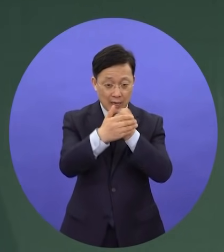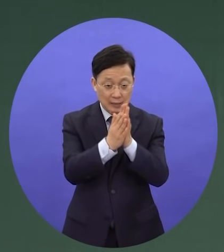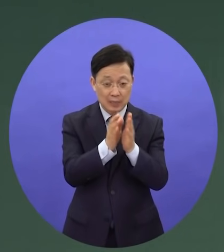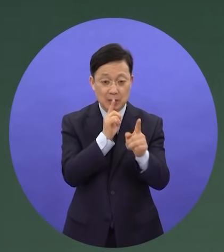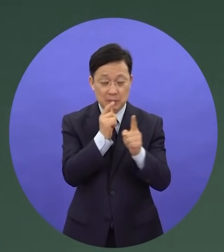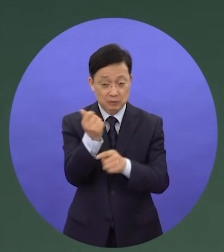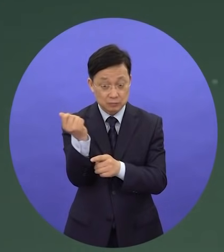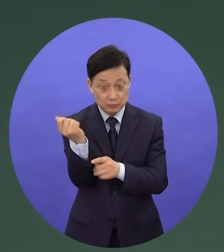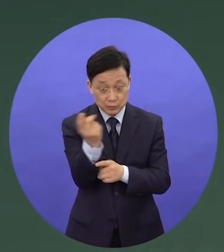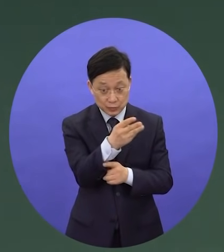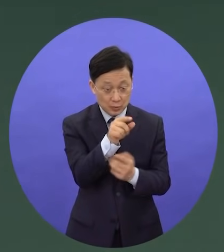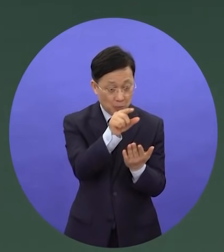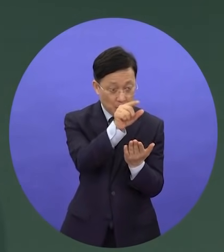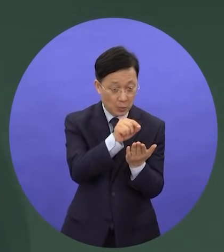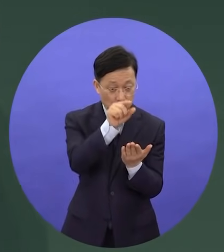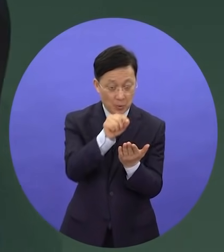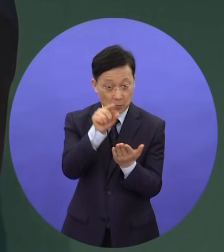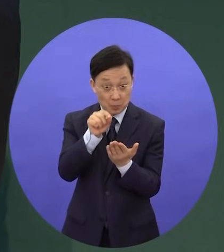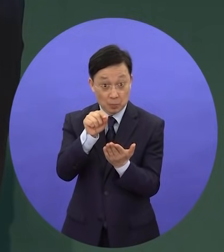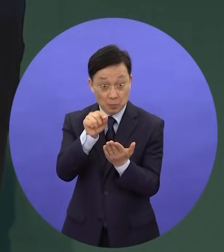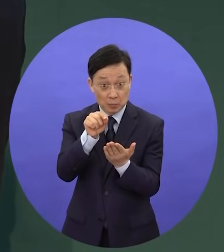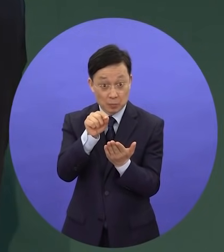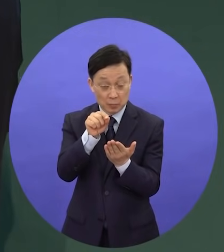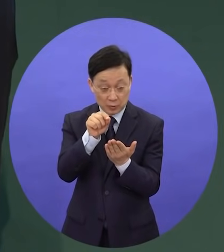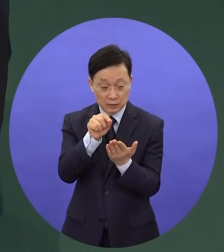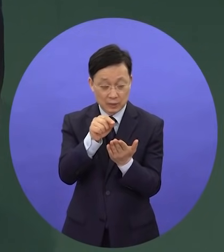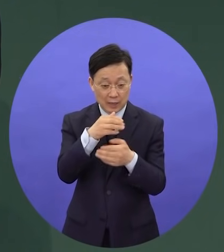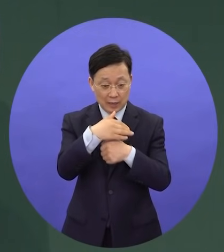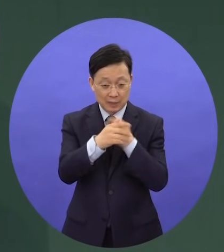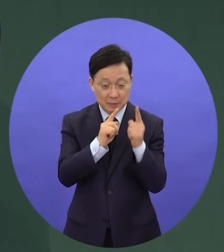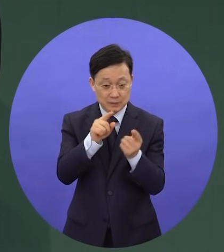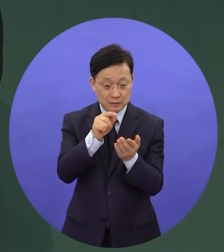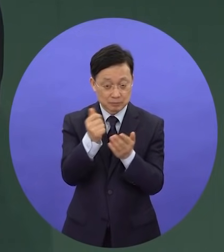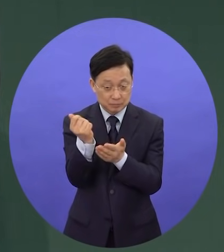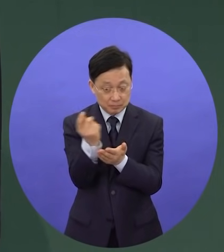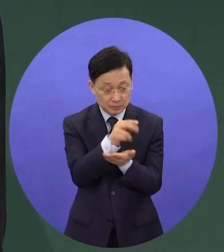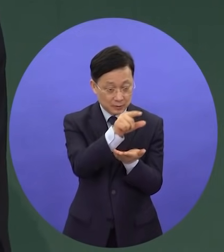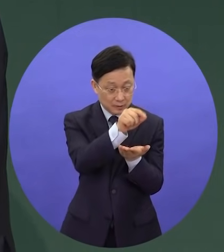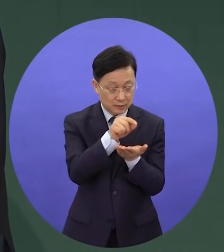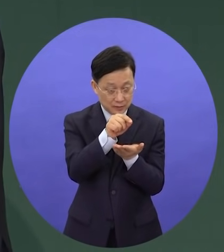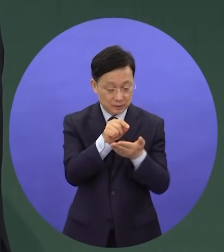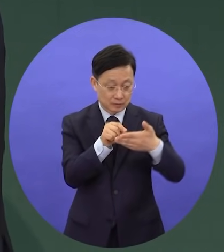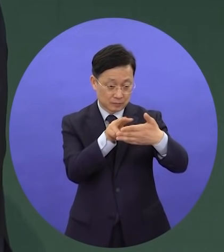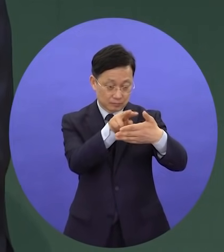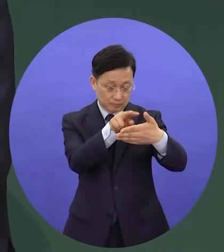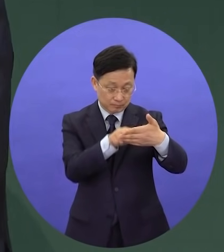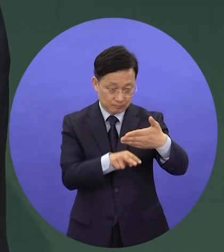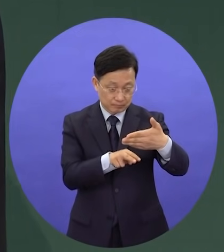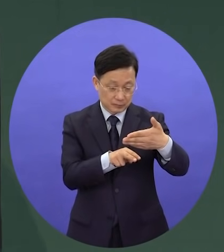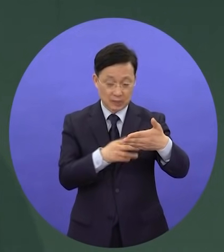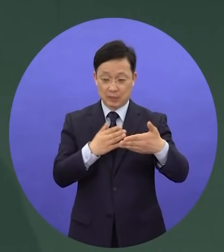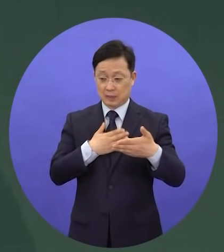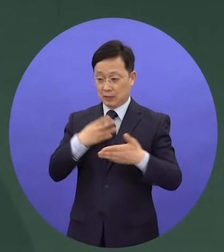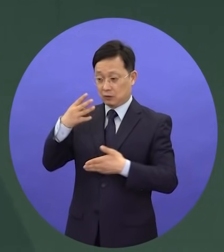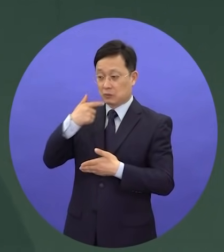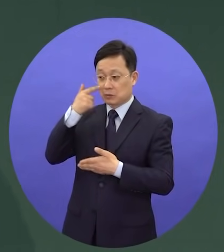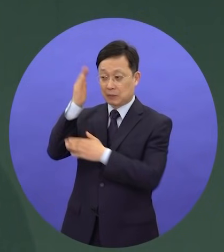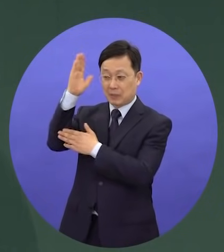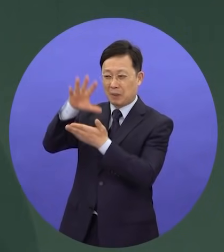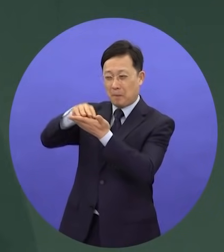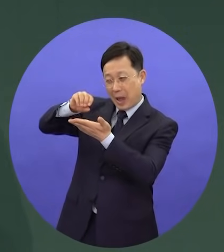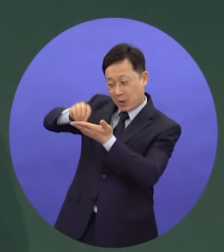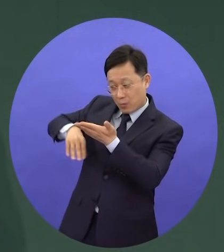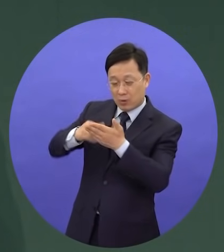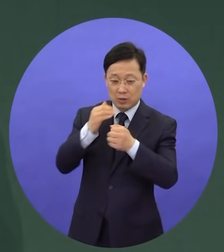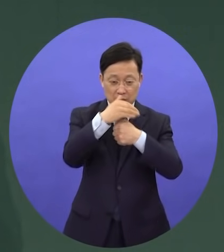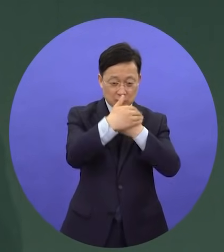뽑고 성구를 뽑은 걸 가지고 성경 구절입니다. 제 얘기는 하지 말고 성경